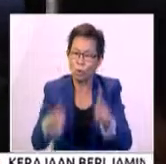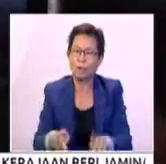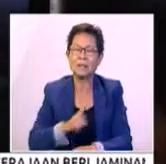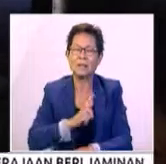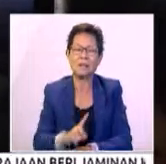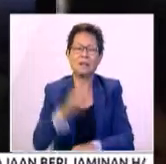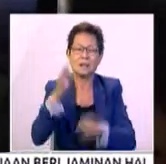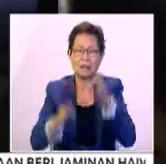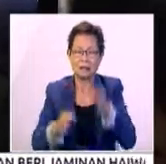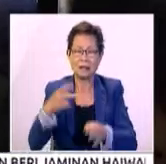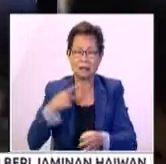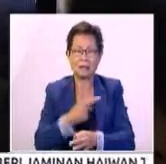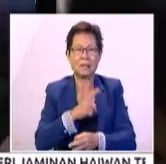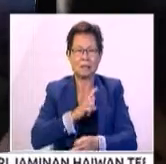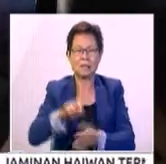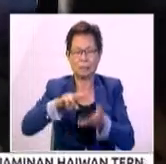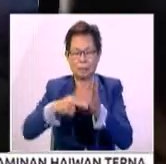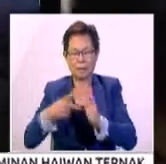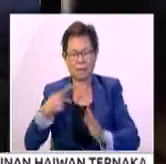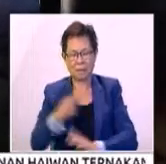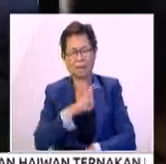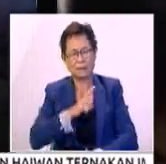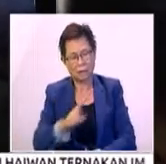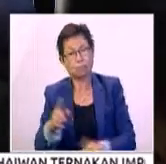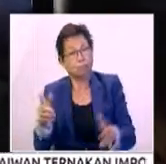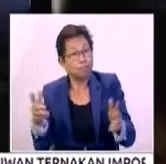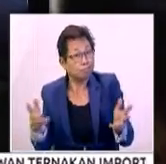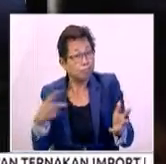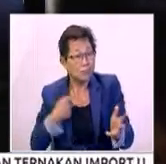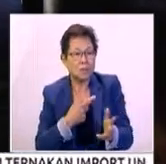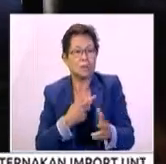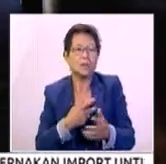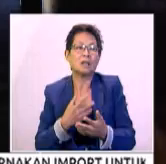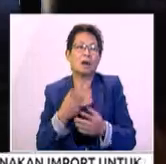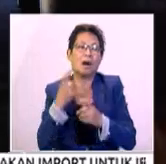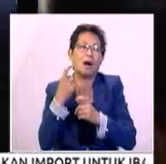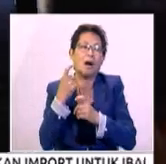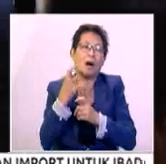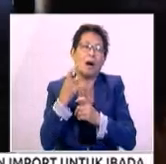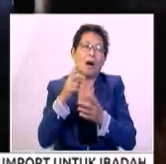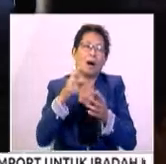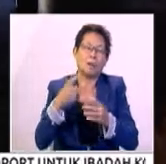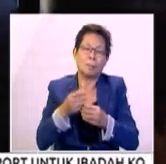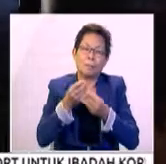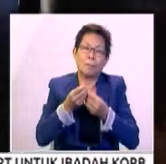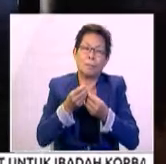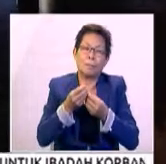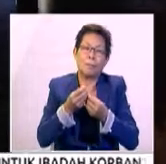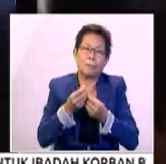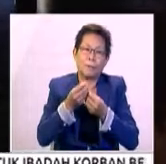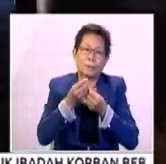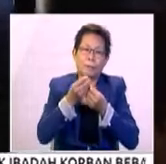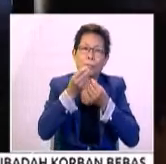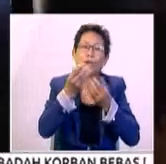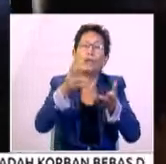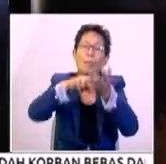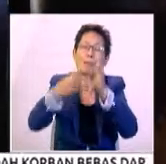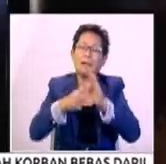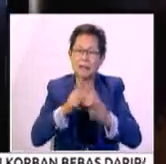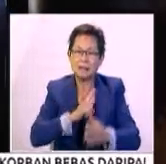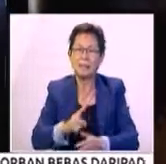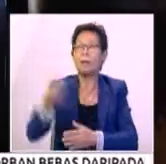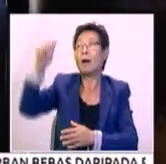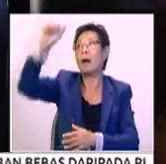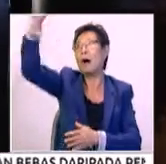kalau Islam, kita Islam. Maknanya, so bagaimana kita nak curahkan makna Islam itu? Dan Allah memintakan kita